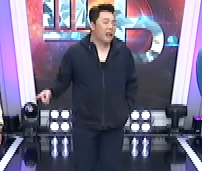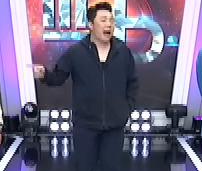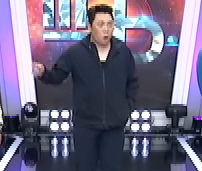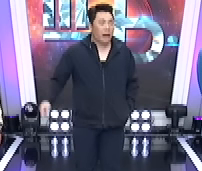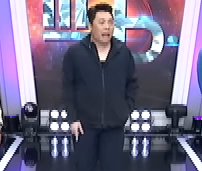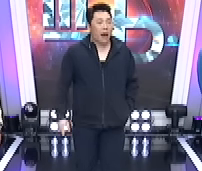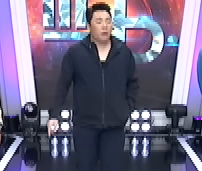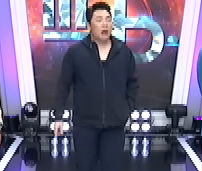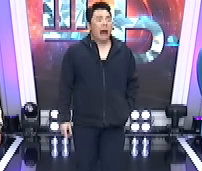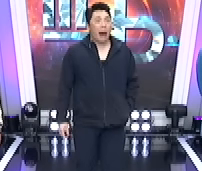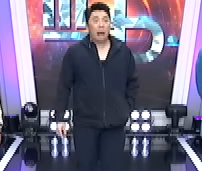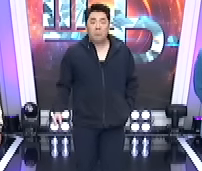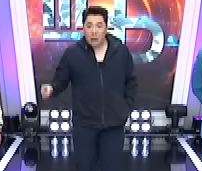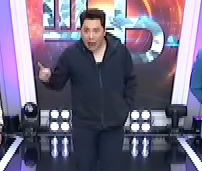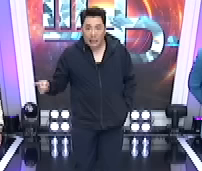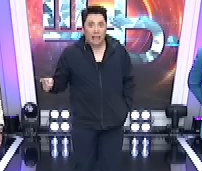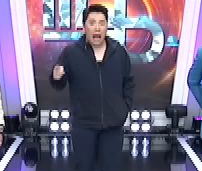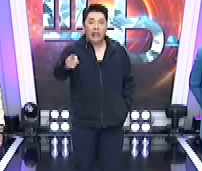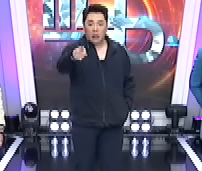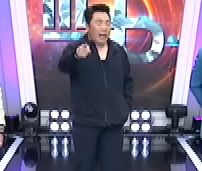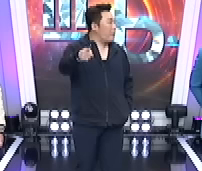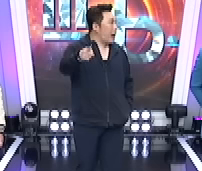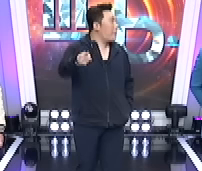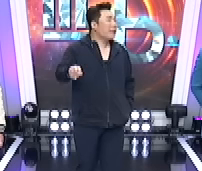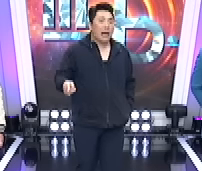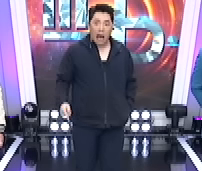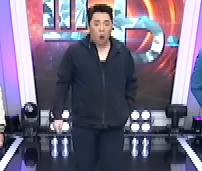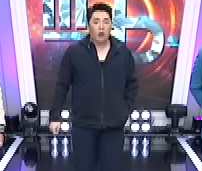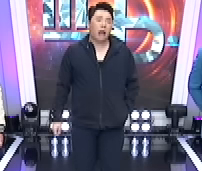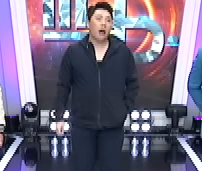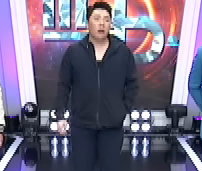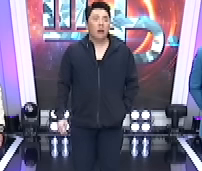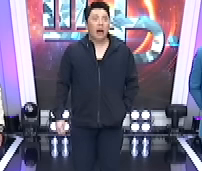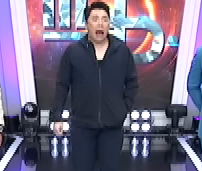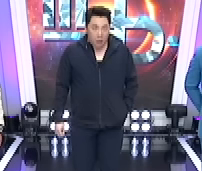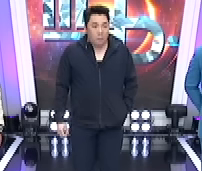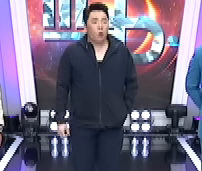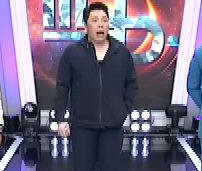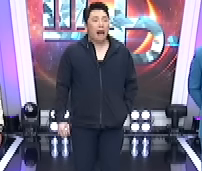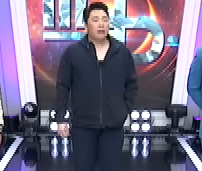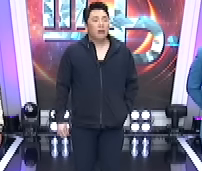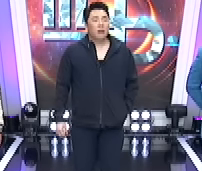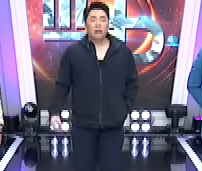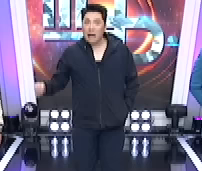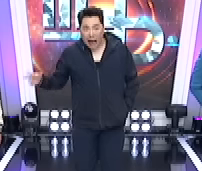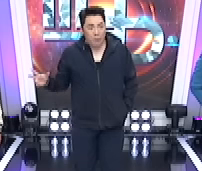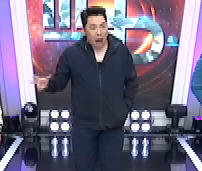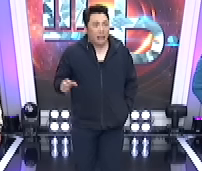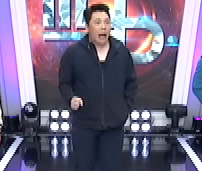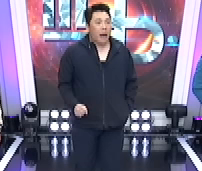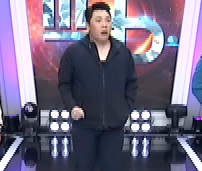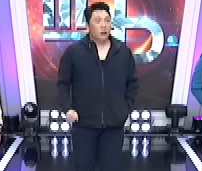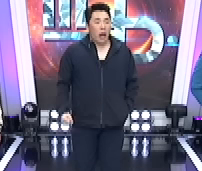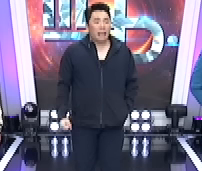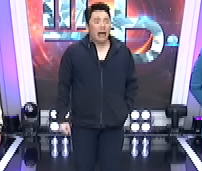างแรกเลยห้ามลงเล่นน้ำห้ามนำปลาที่ตายเนี่ยปลาตายข้างโขงอย่างเงี้ยห้ามเอามาปรุงอาหาร หรือขายปลา